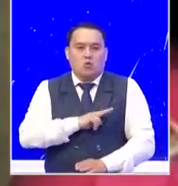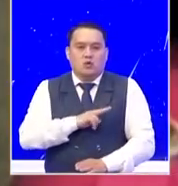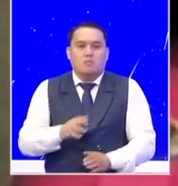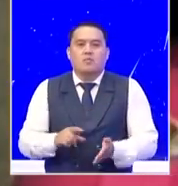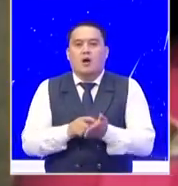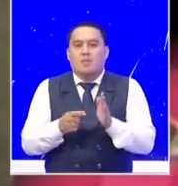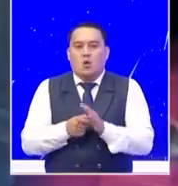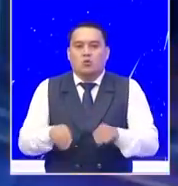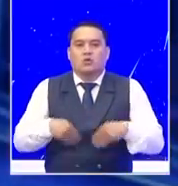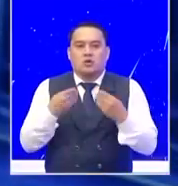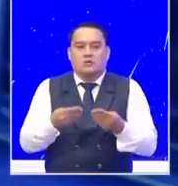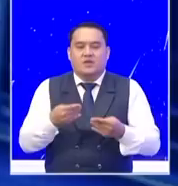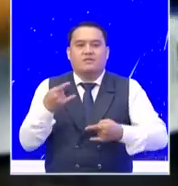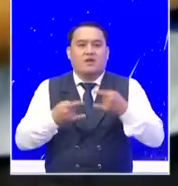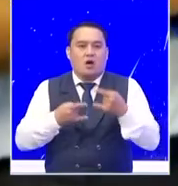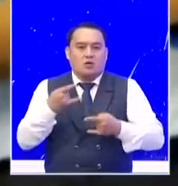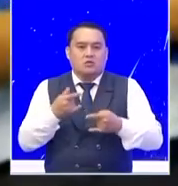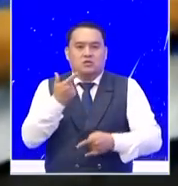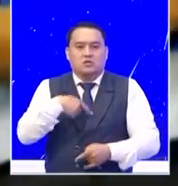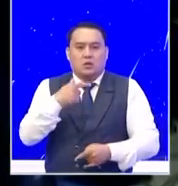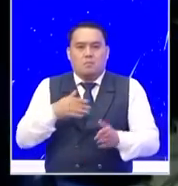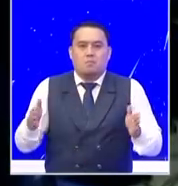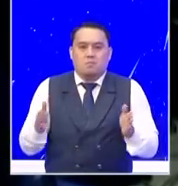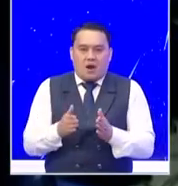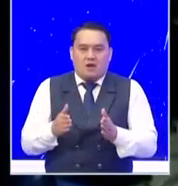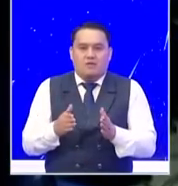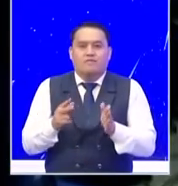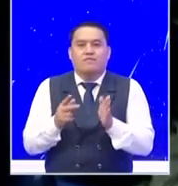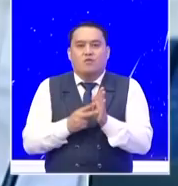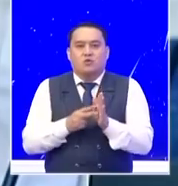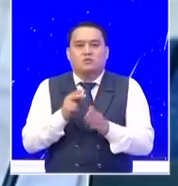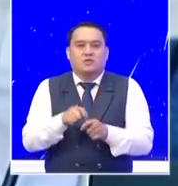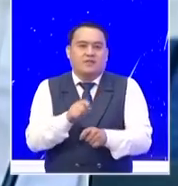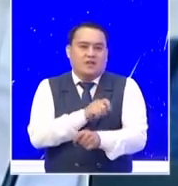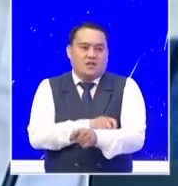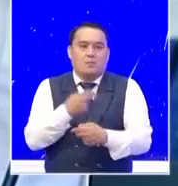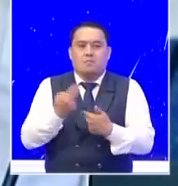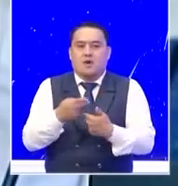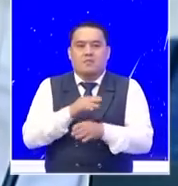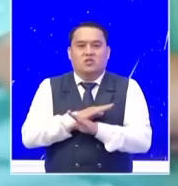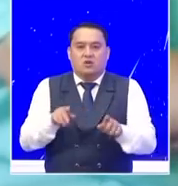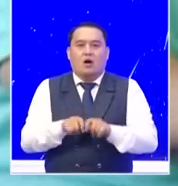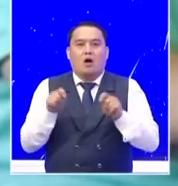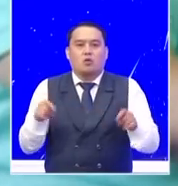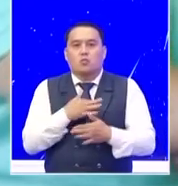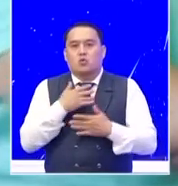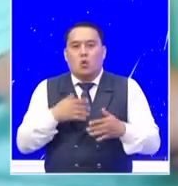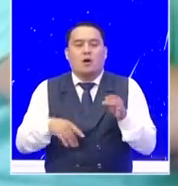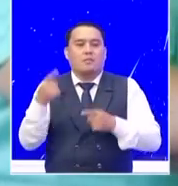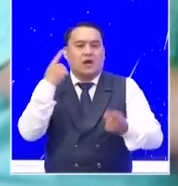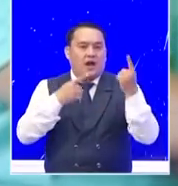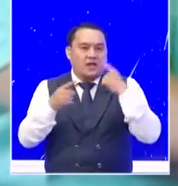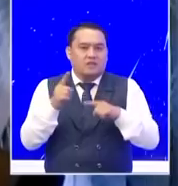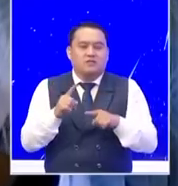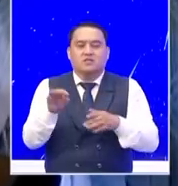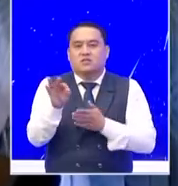просторный кабинет отдал видеоинженерам. Сам устроился в маленьком, всего 8 квадратов. Но это не помешало ему открыть множество медиапроектов,